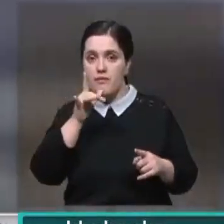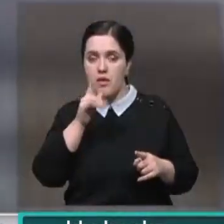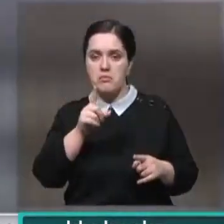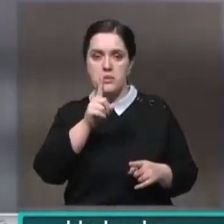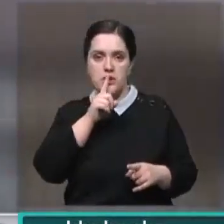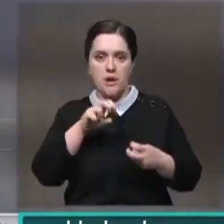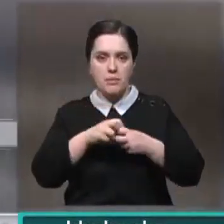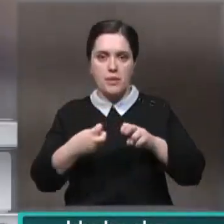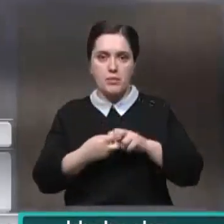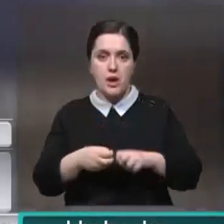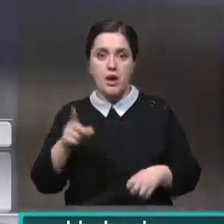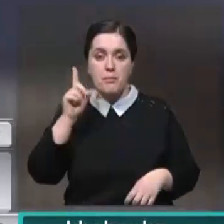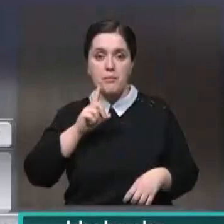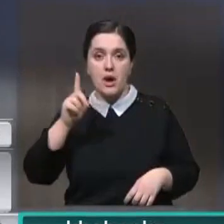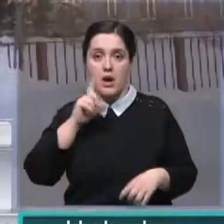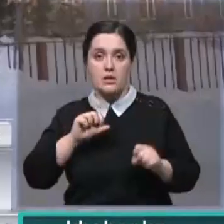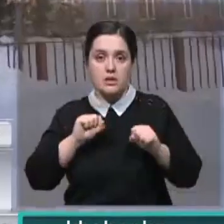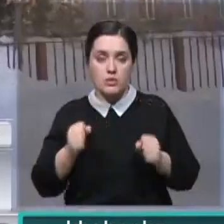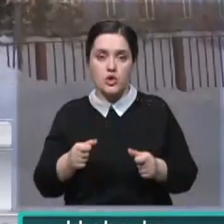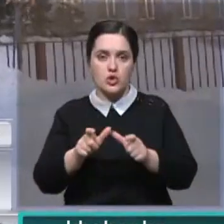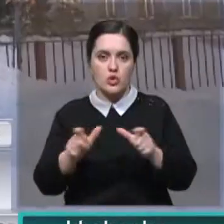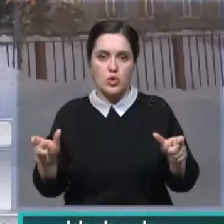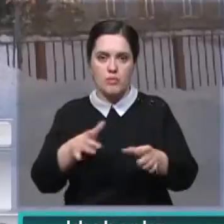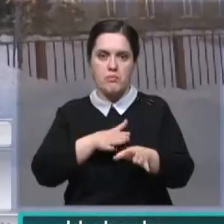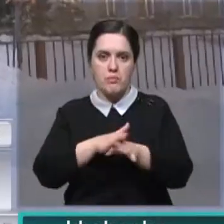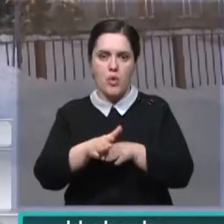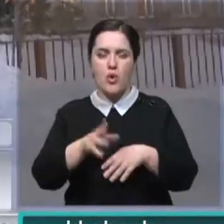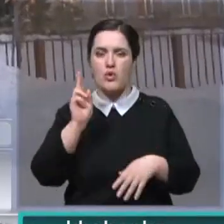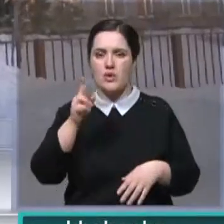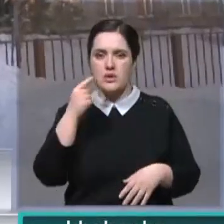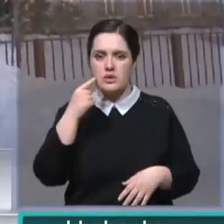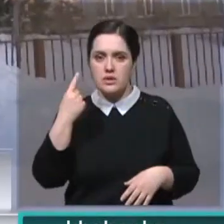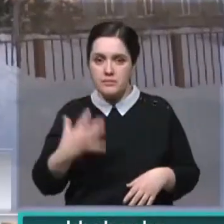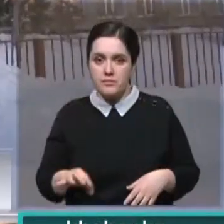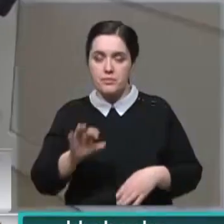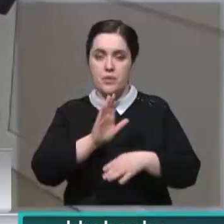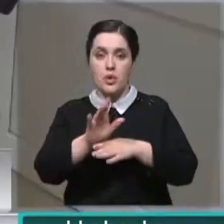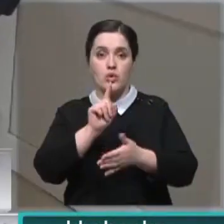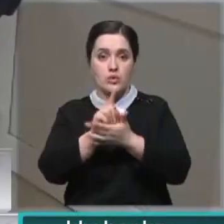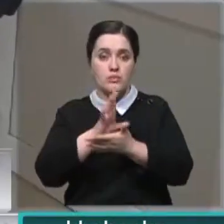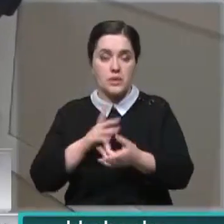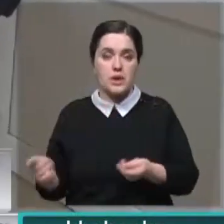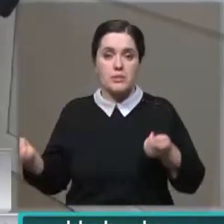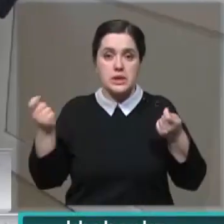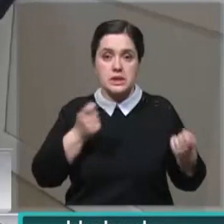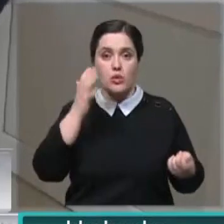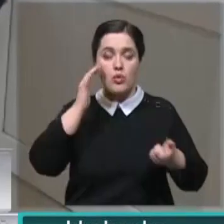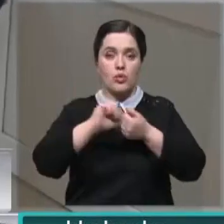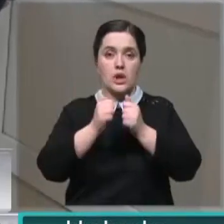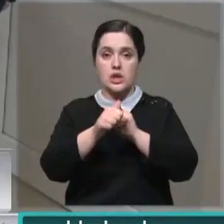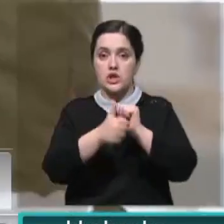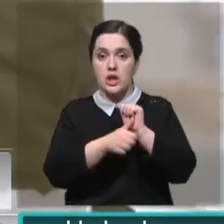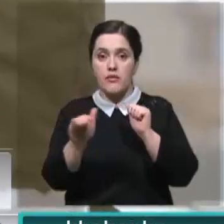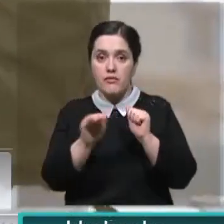чиновники молчали о проблеме пока вообще не заморозили школу как оказалось недобросовестный поставщик должен был привести угли еще